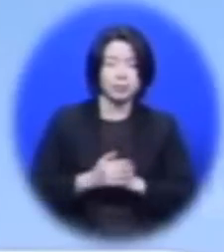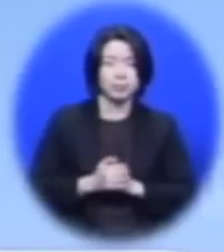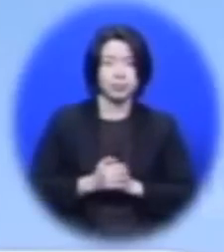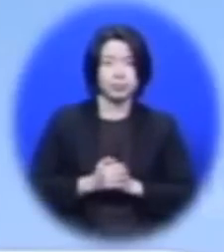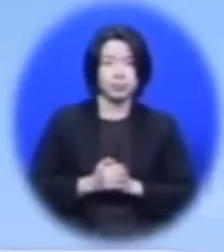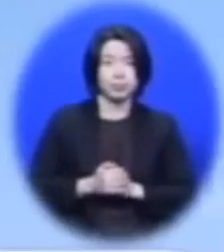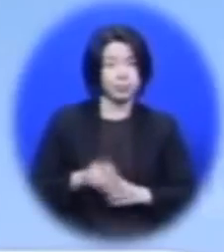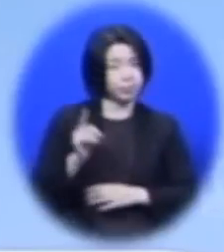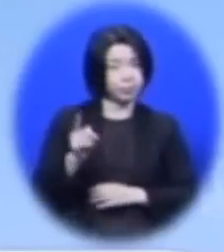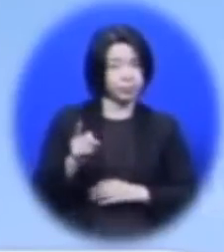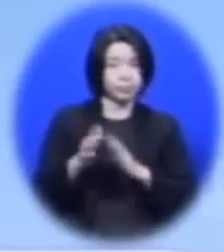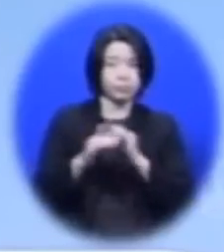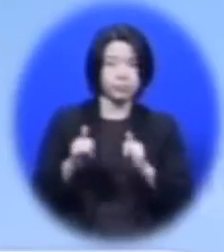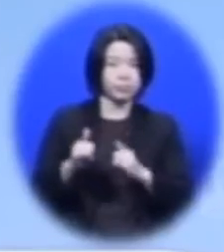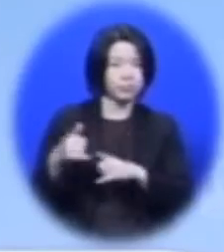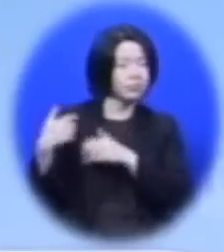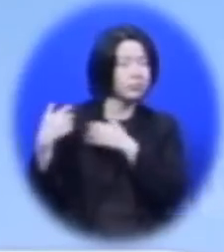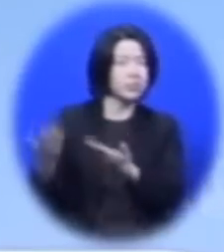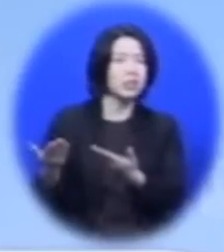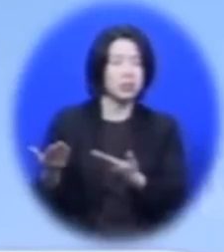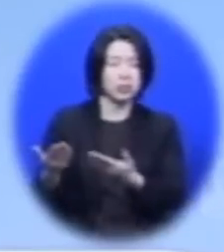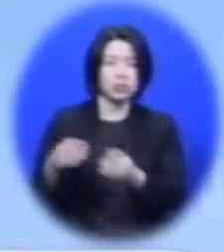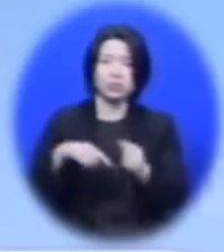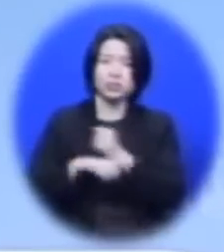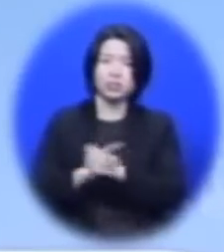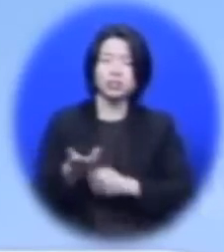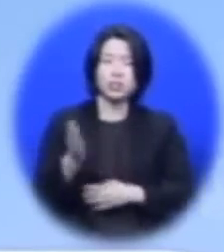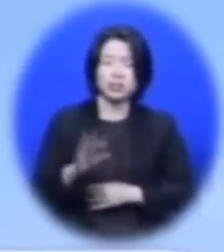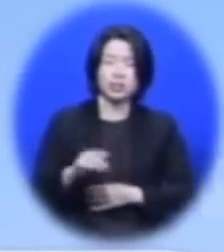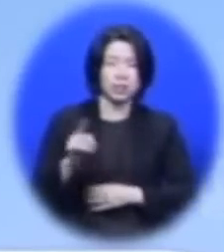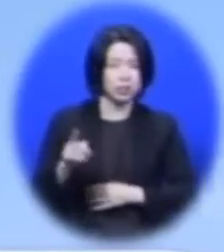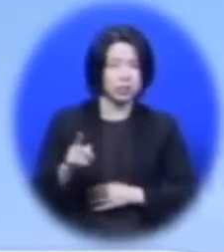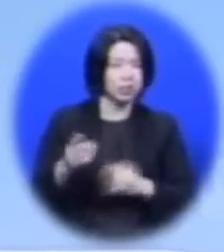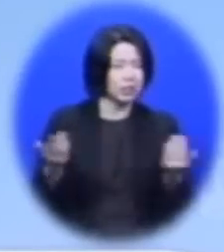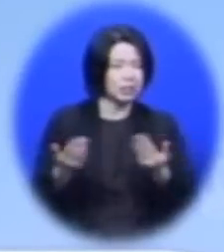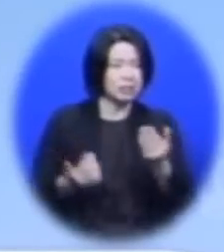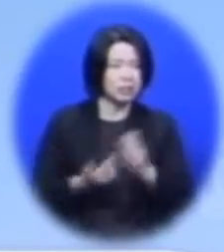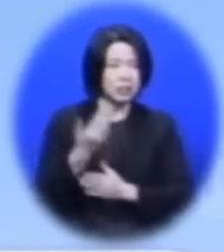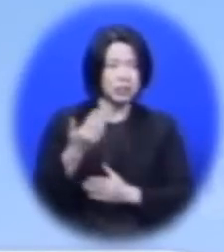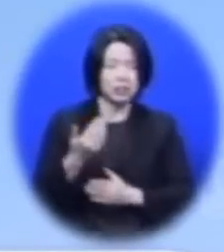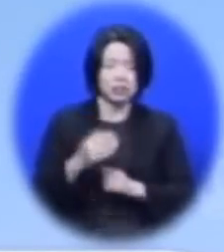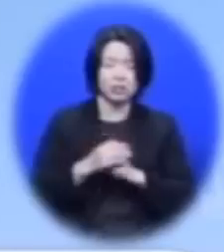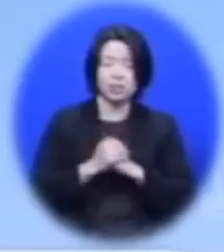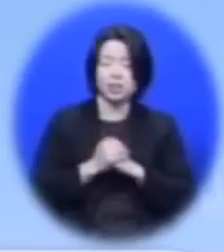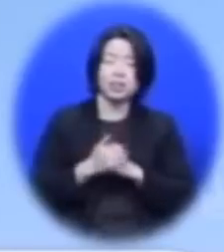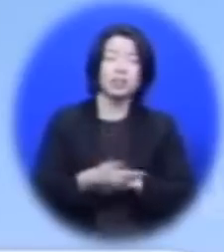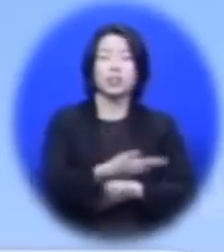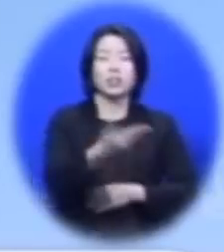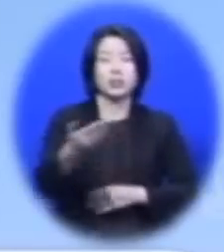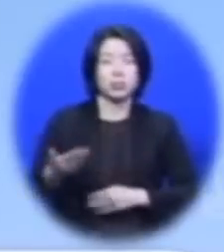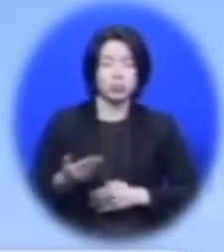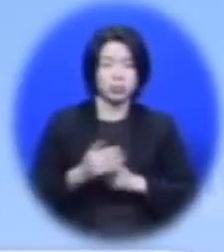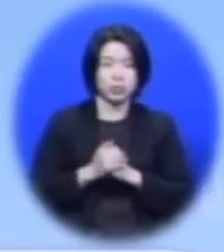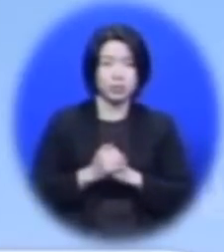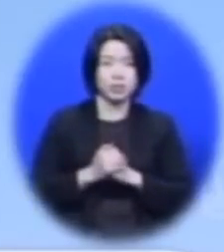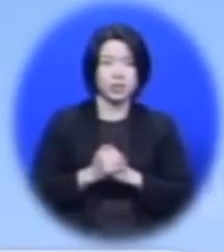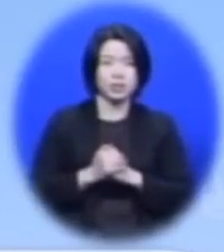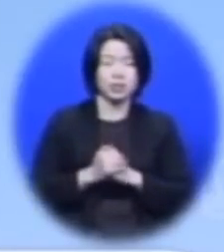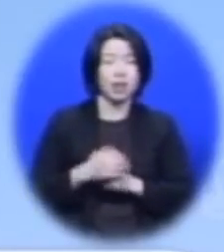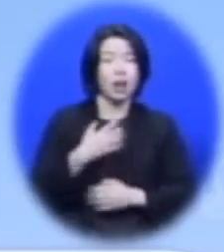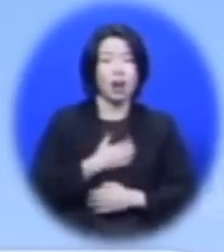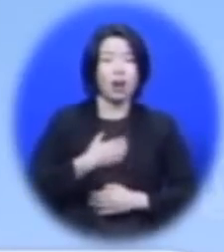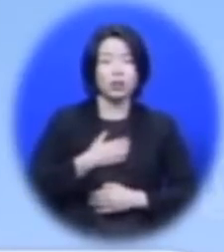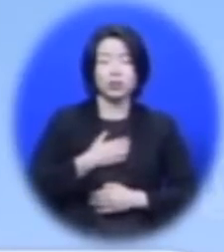아우, 그 사람 그냥 내버려 두라는 뜻인데 그거 큰일 날 텐데 여러분